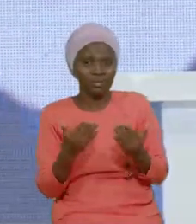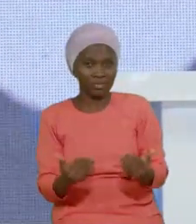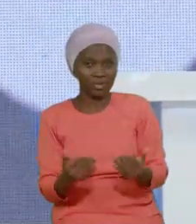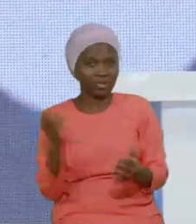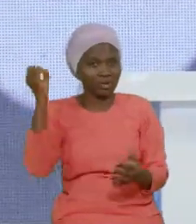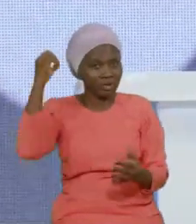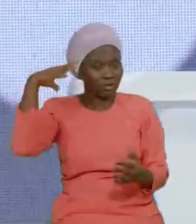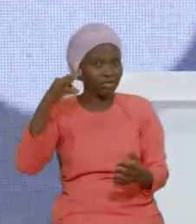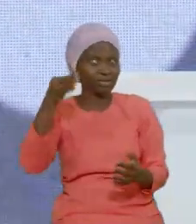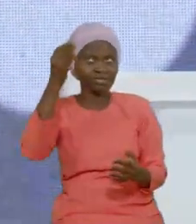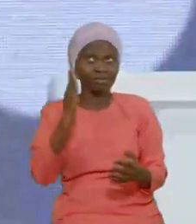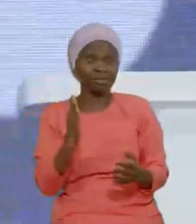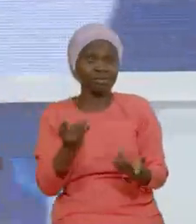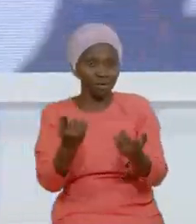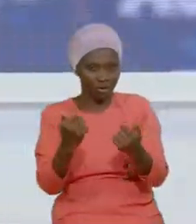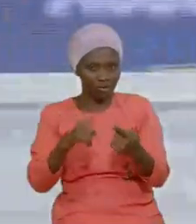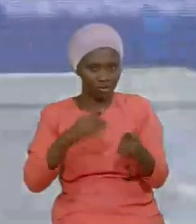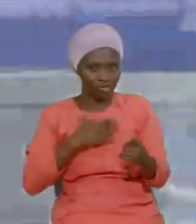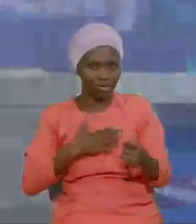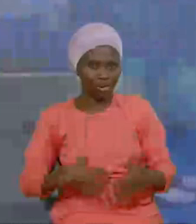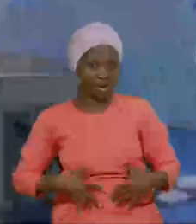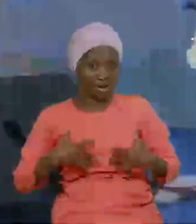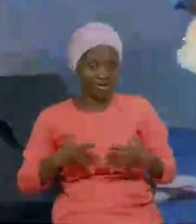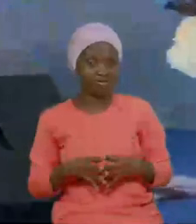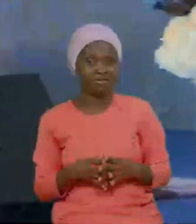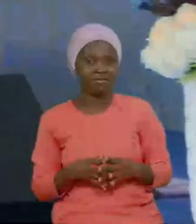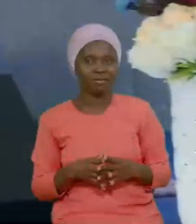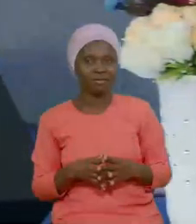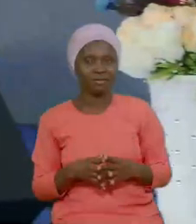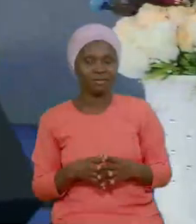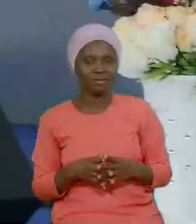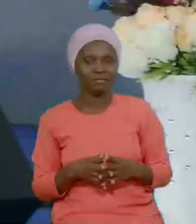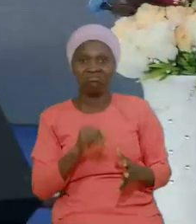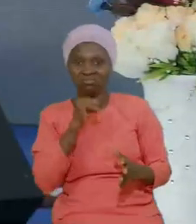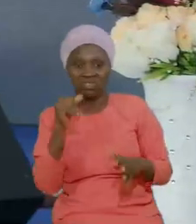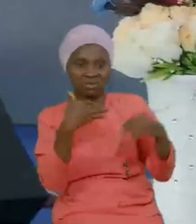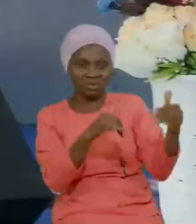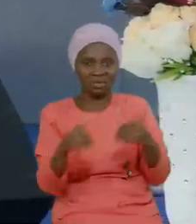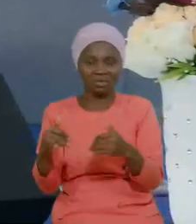jouets. Ils ne sont pas sérieux. Mais quand la grâce de Dieu vient dans ma vie,